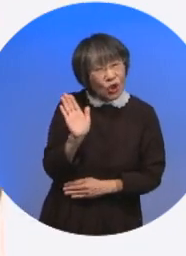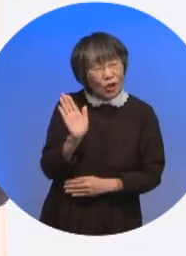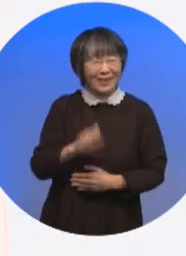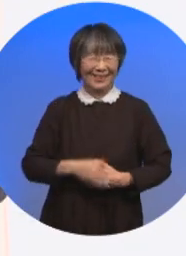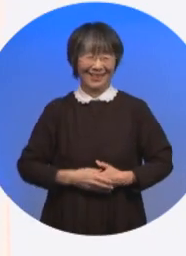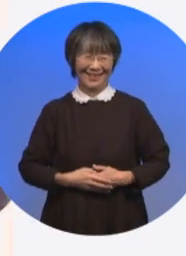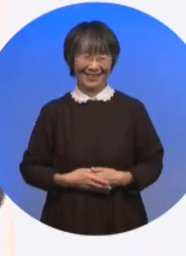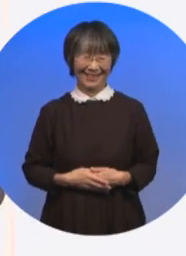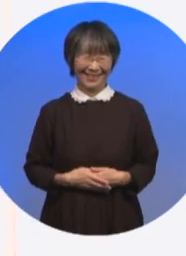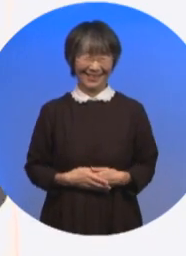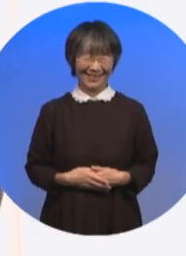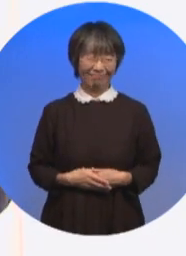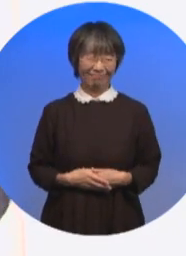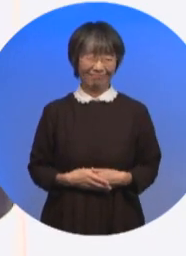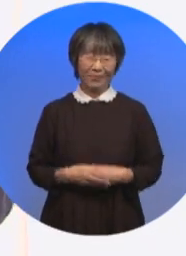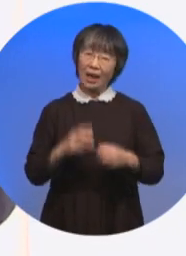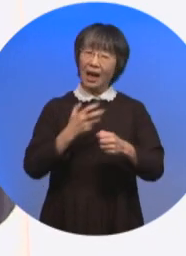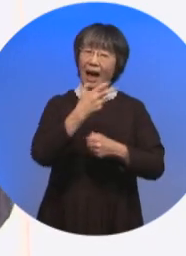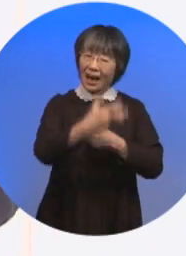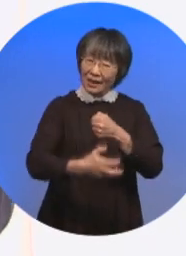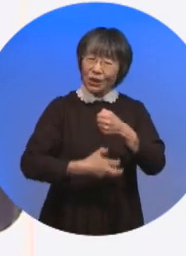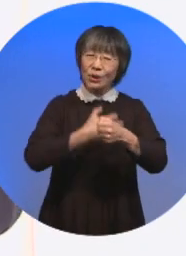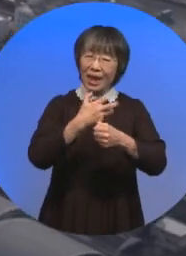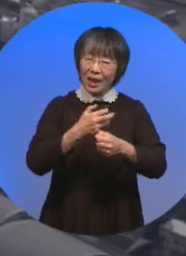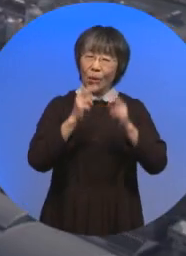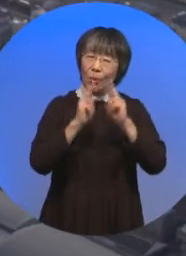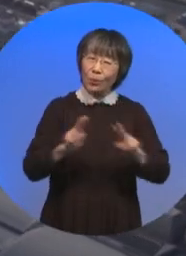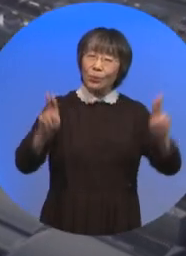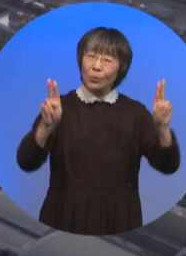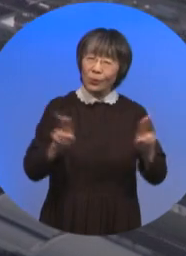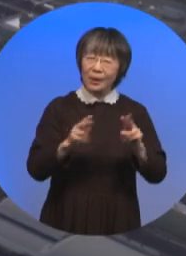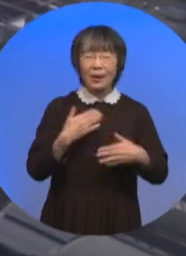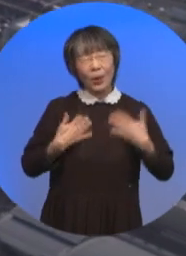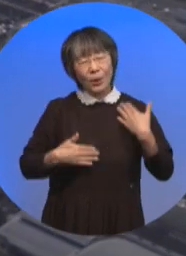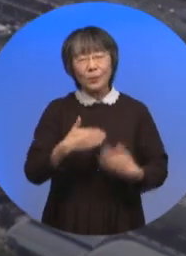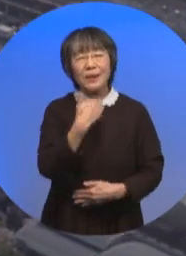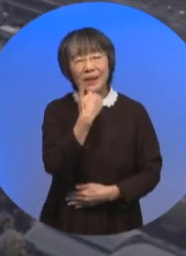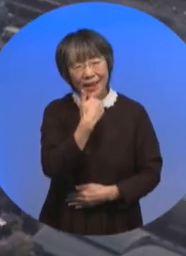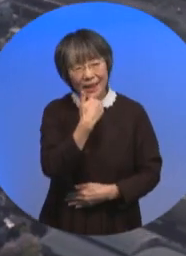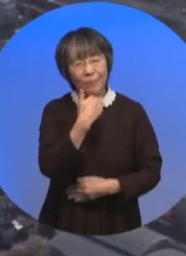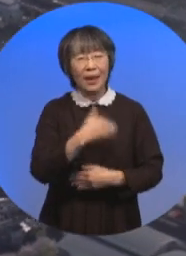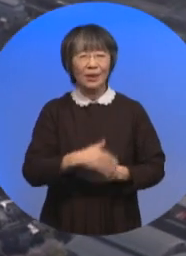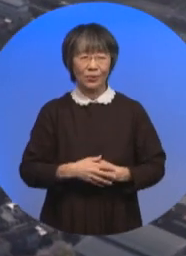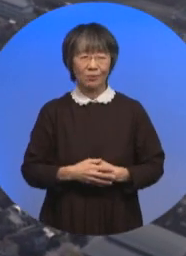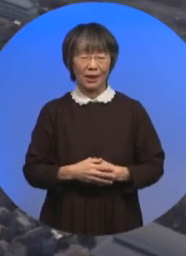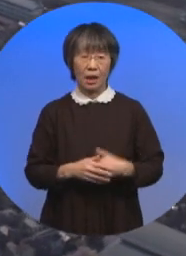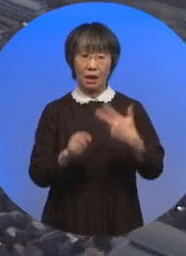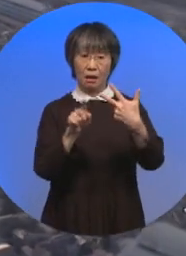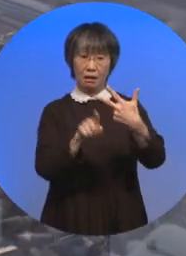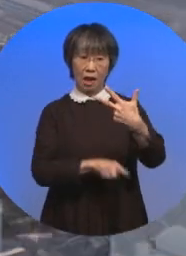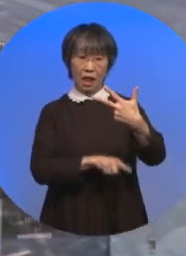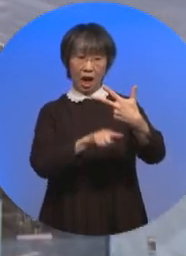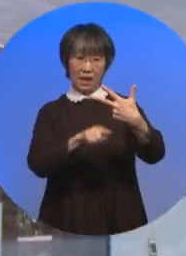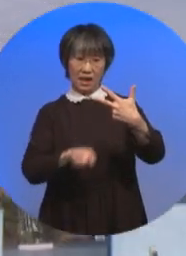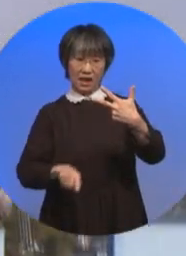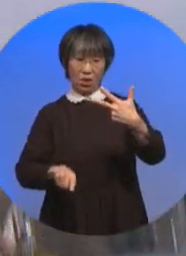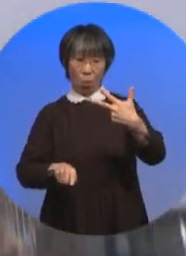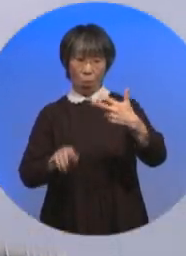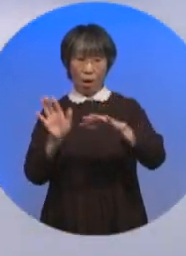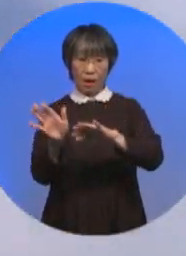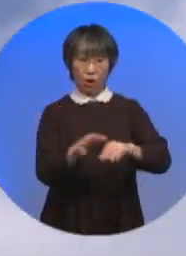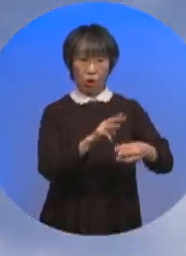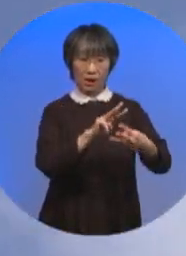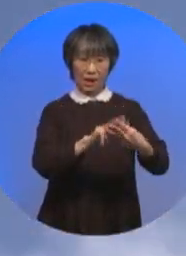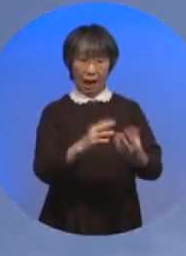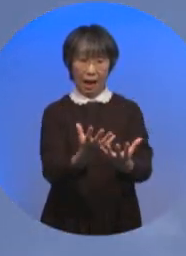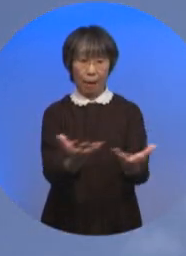く。 博士さん、80周年記念の楽曲楽しみにしていますね。さーて、7人となった